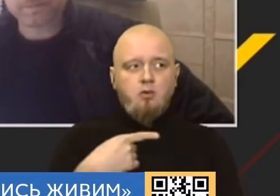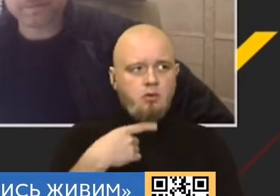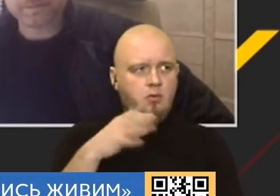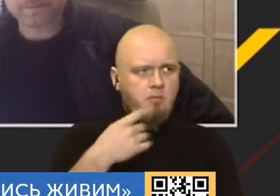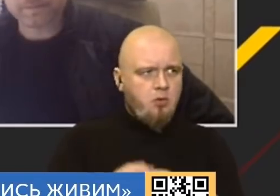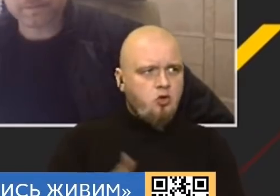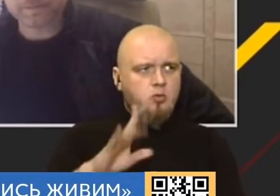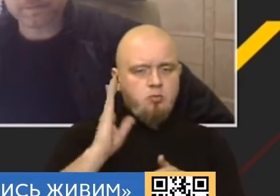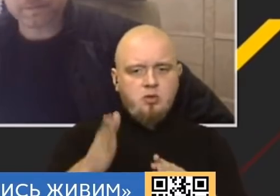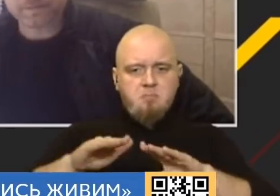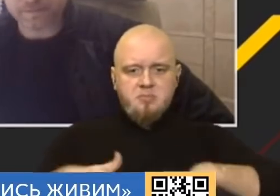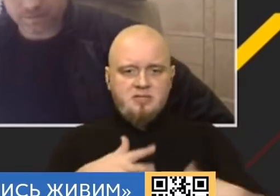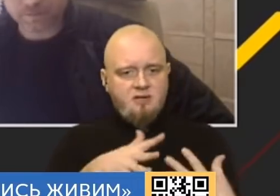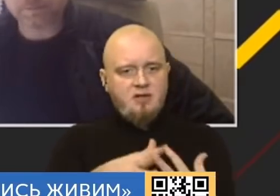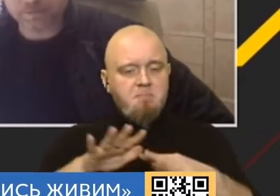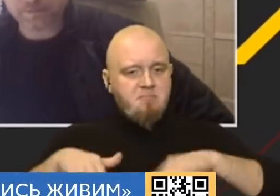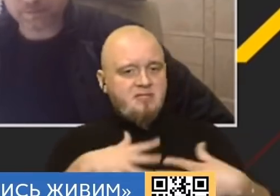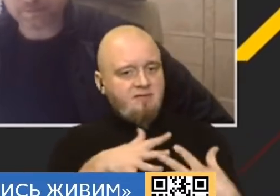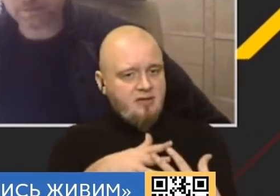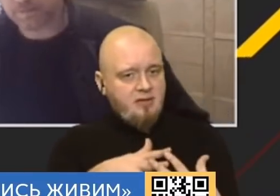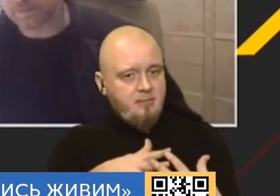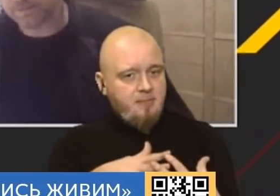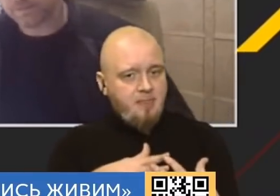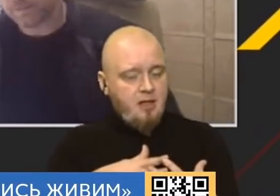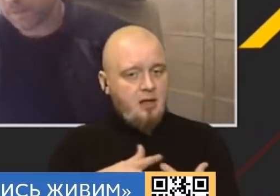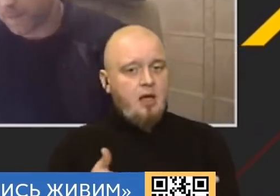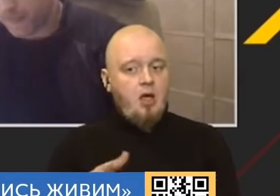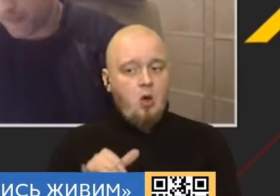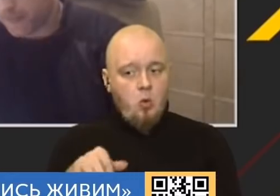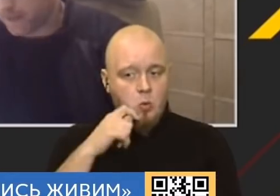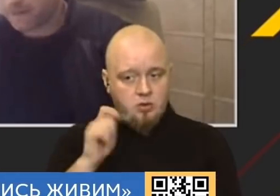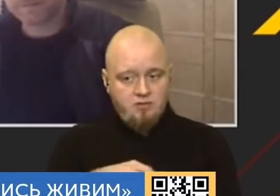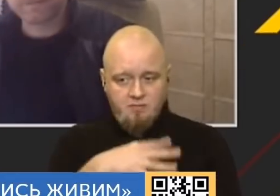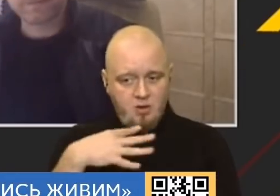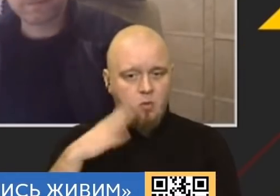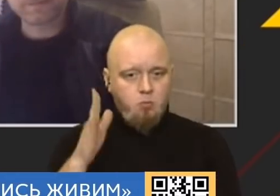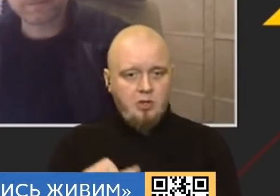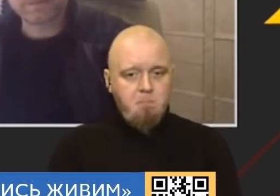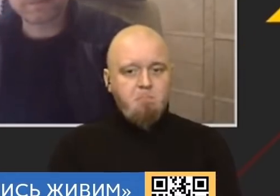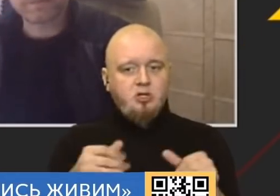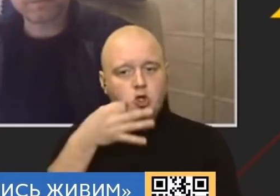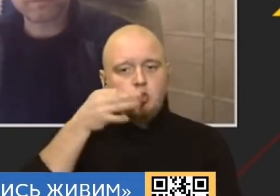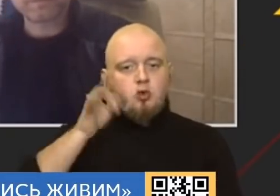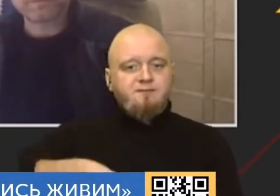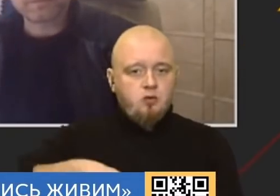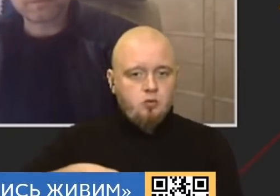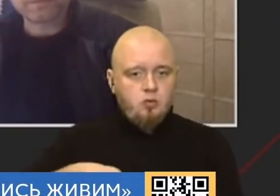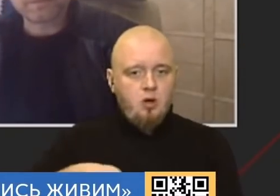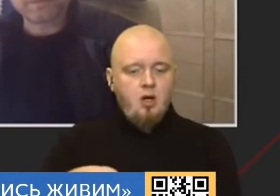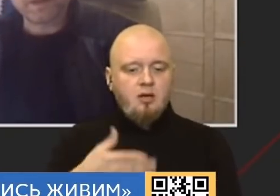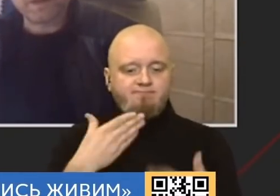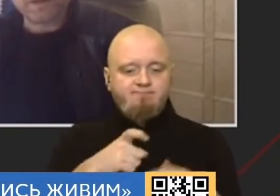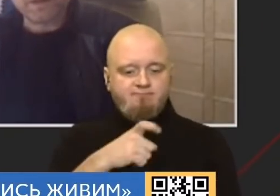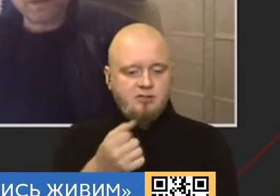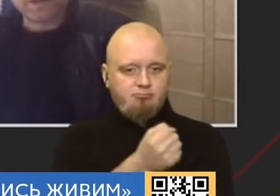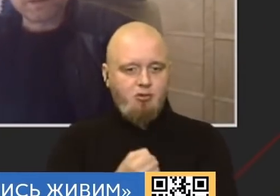те, що буде після війни. Після війни. Після війни у українців буде, у багатьох українців буде більше досвіду поводження